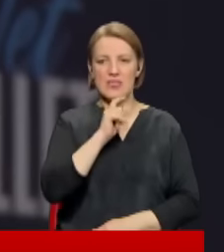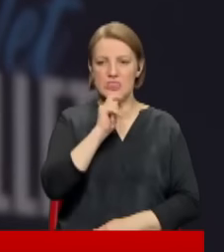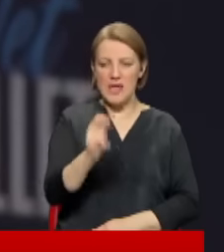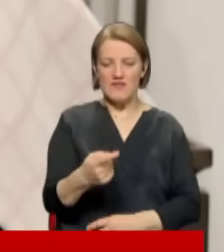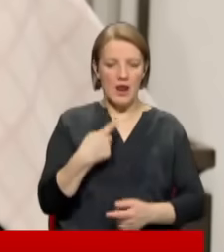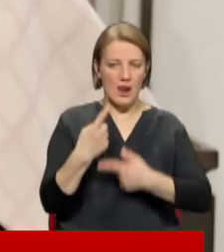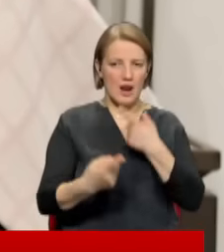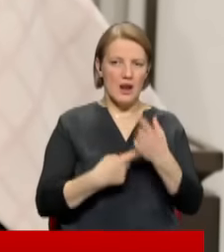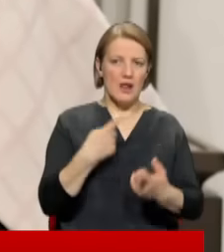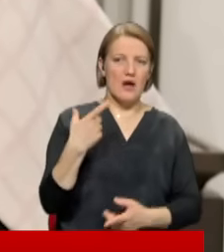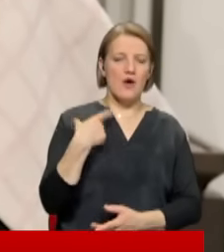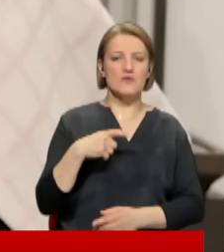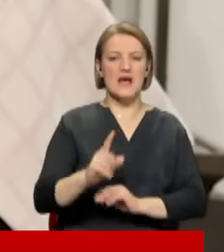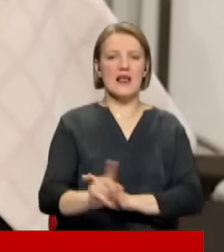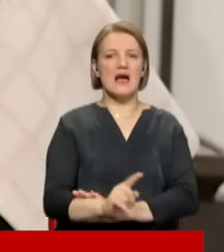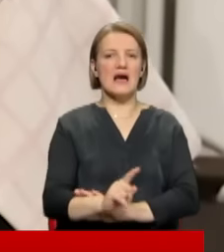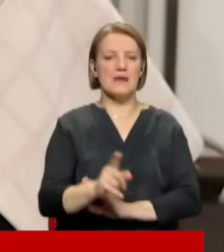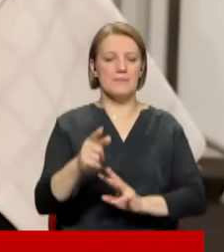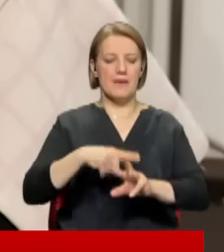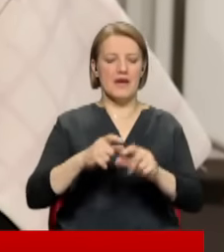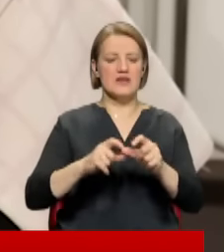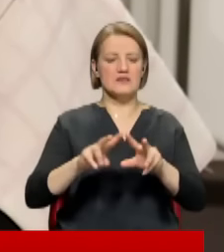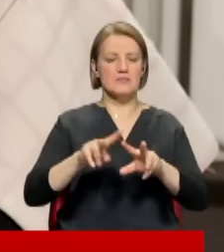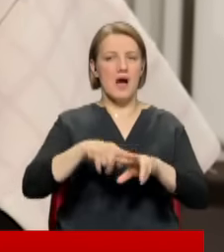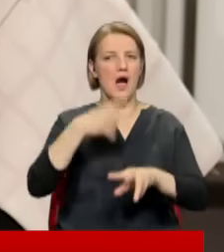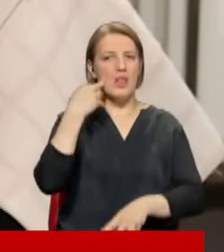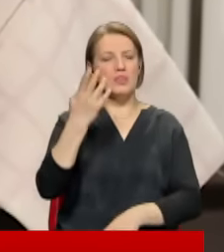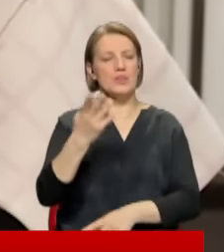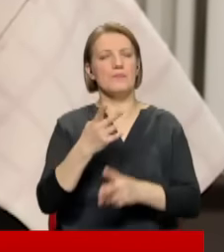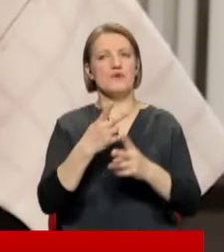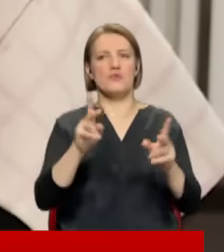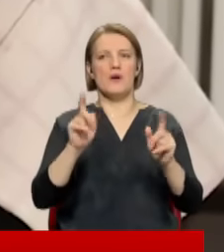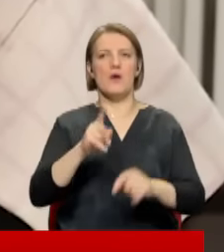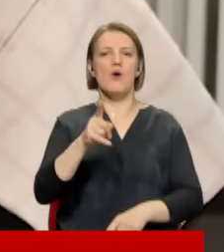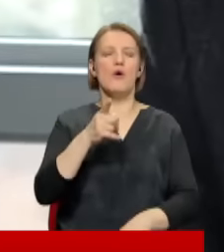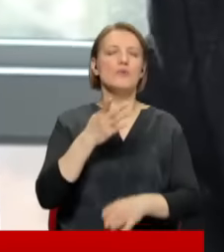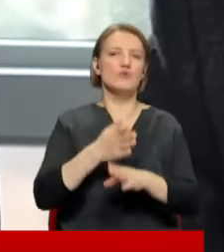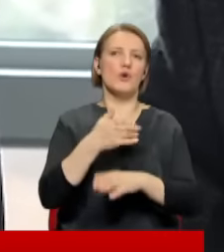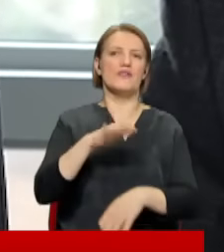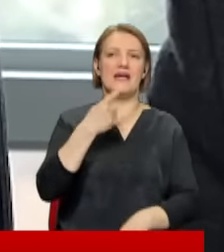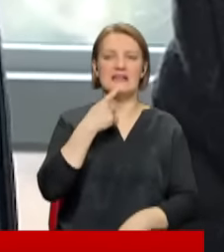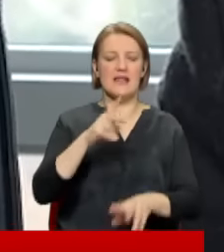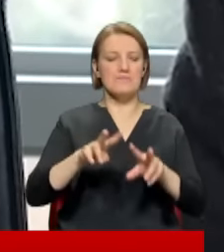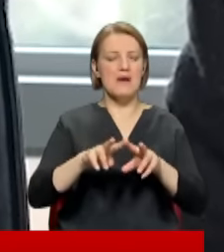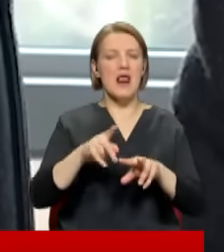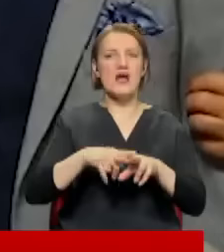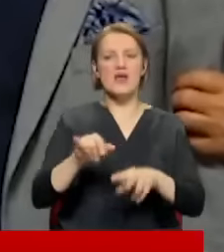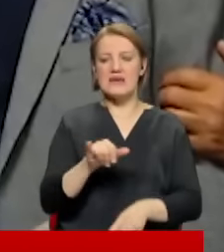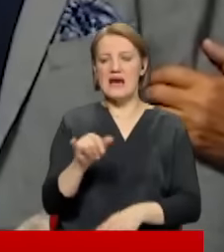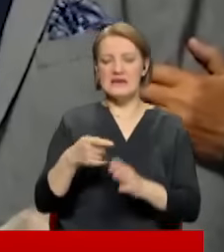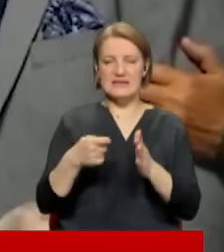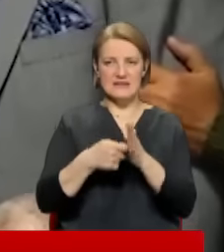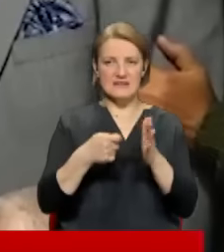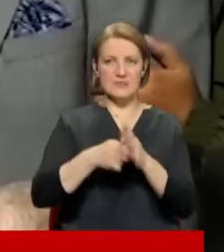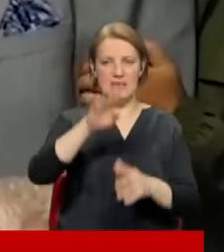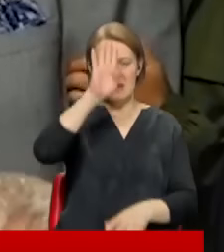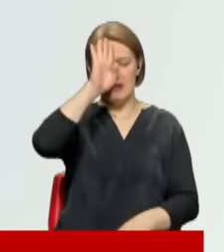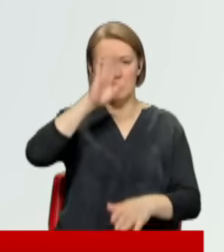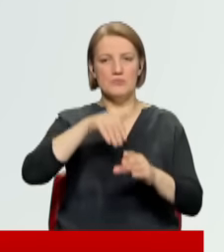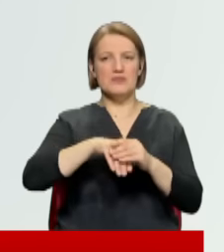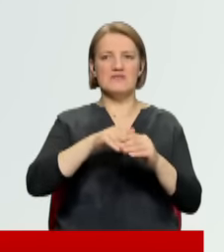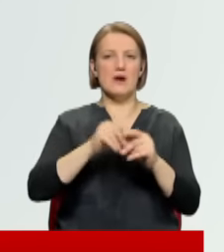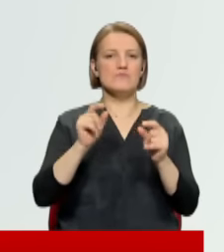ile ilgili özel kalem müdürü Esma Bekar açıklama yaptı. O iddiayı yalanladı. Akşener'e yakın isimlerden İYİ Parti İstanbul